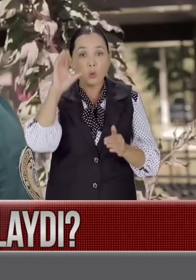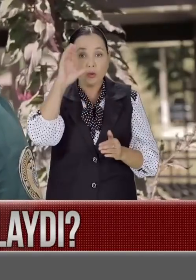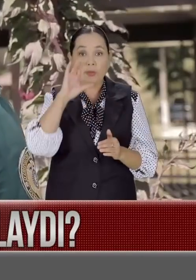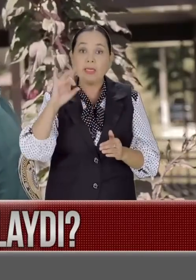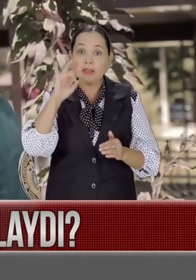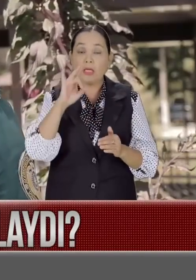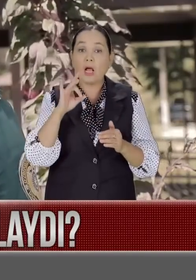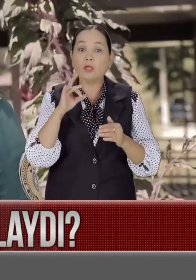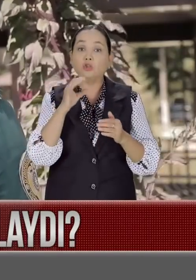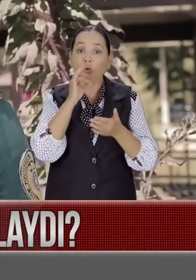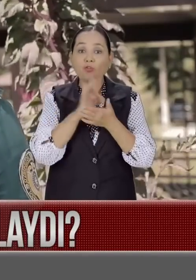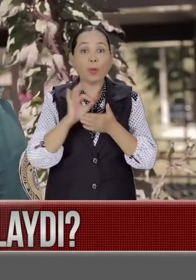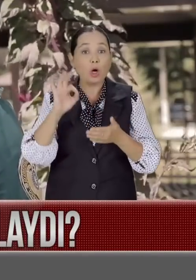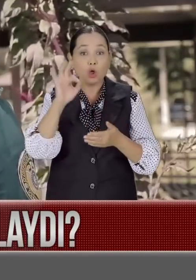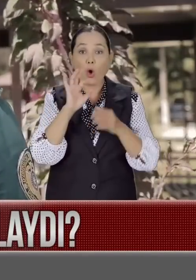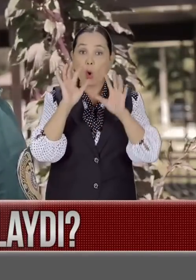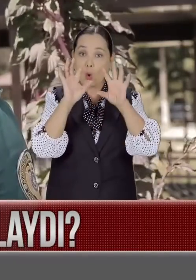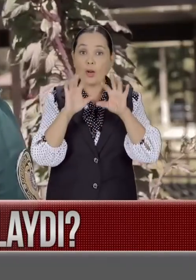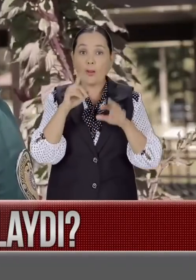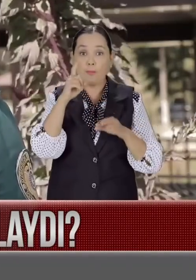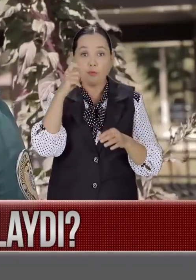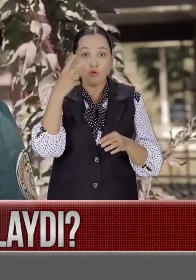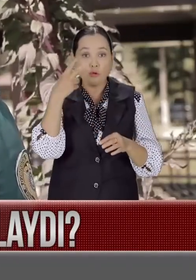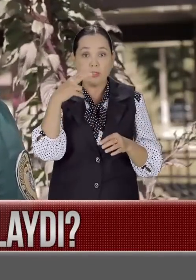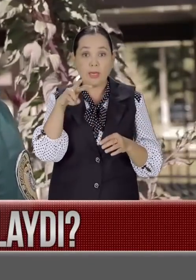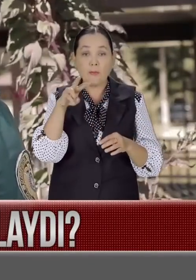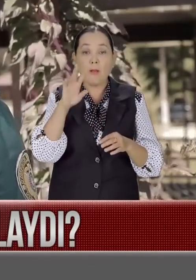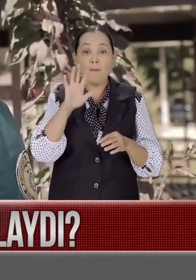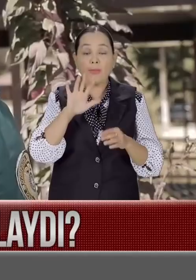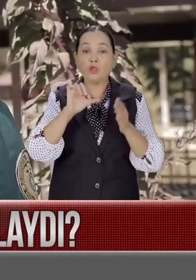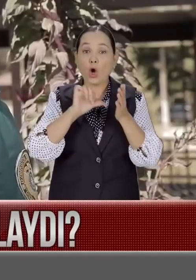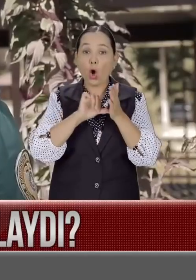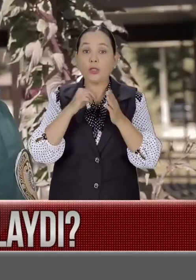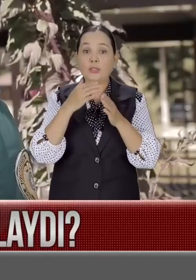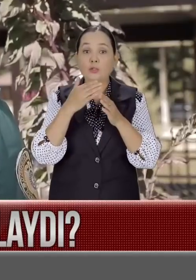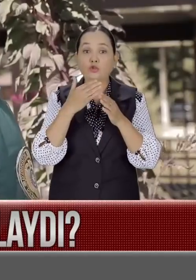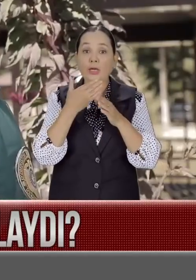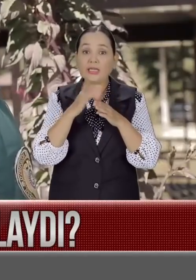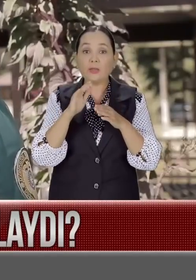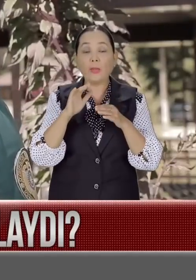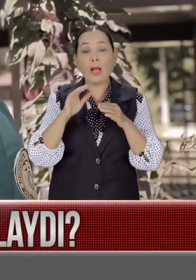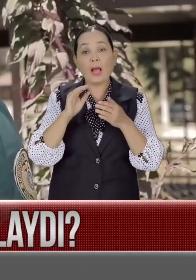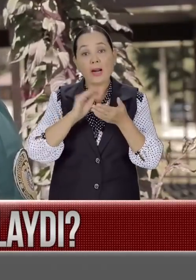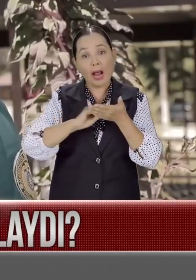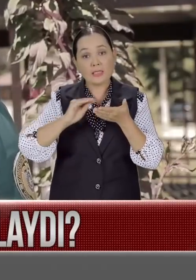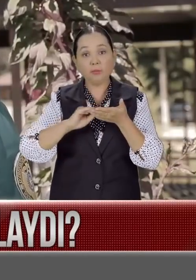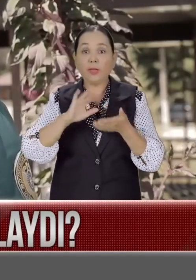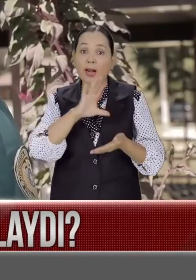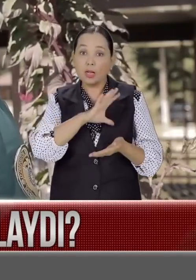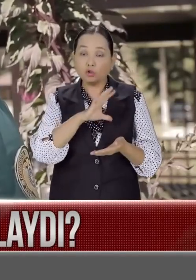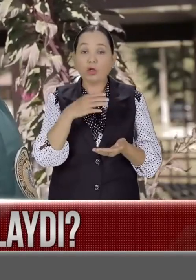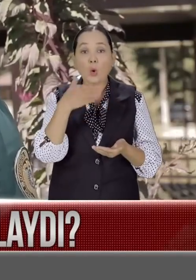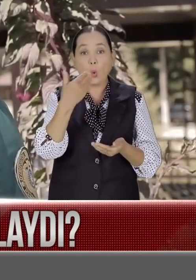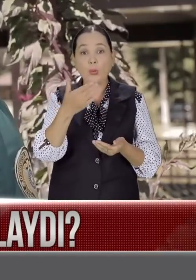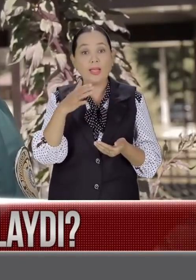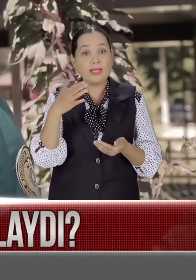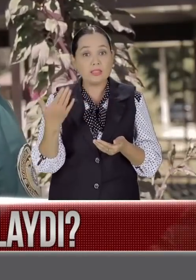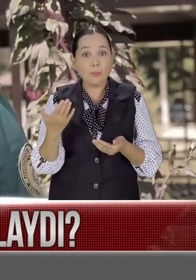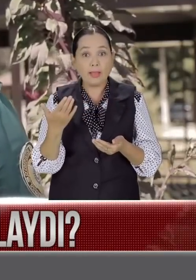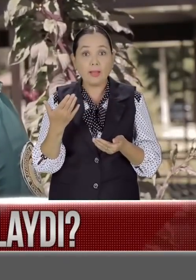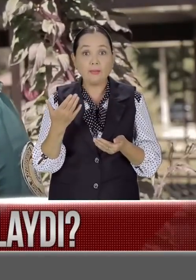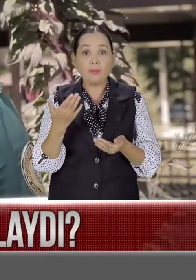O'zbekiston Respublikasi Ma'muriy javobgarlik to'g'risidagi kodeksining 125-moddasi 6-qismi tartibida ma'muriy bayonnoma rasmiylashtirilib, unga